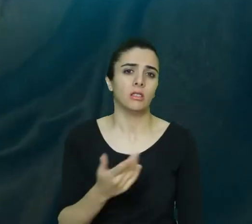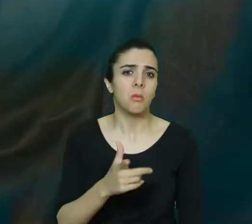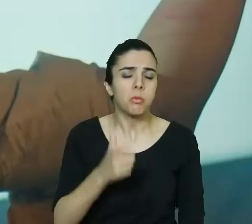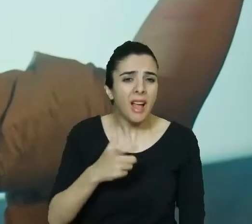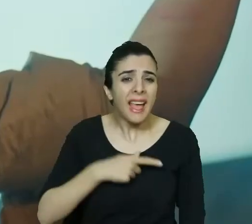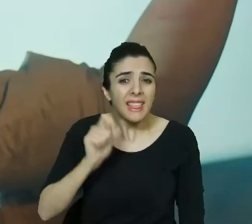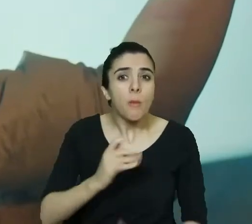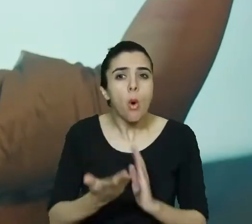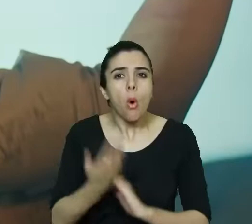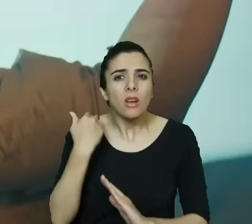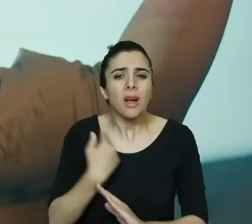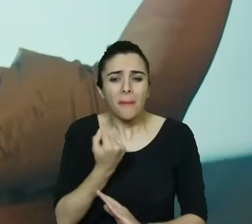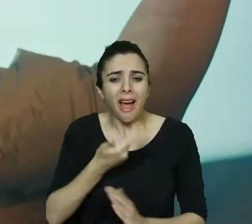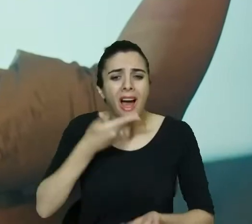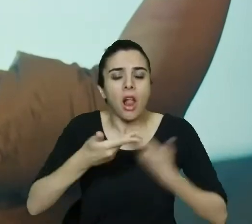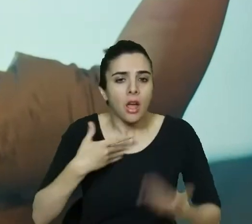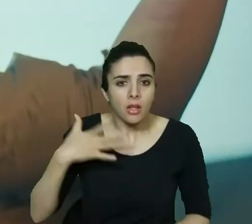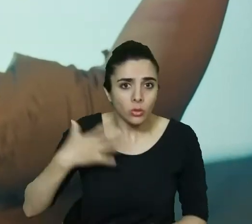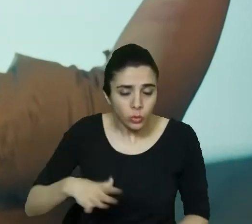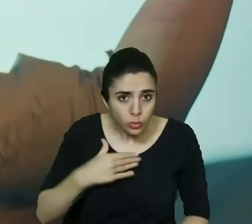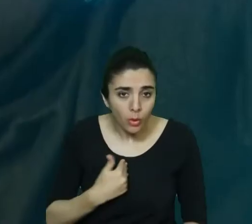Ateş etmeden önce iki çift laf edem dedim.